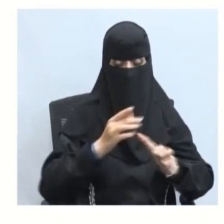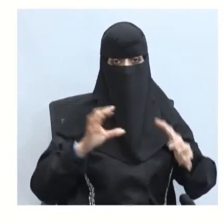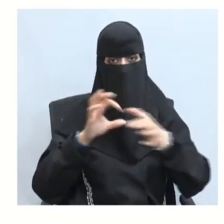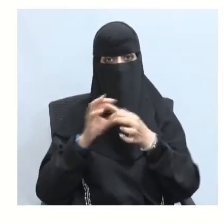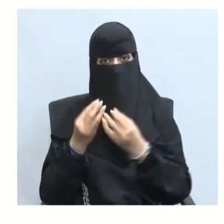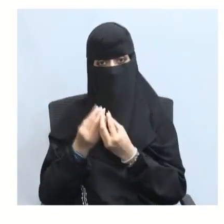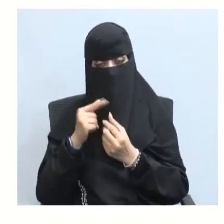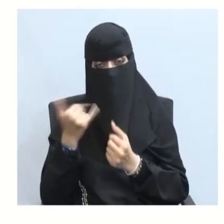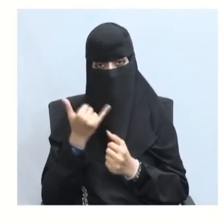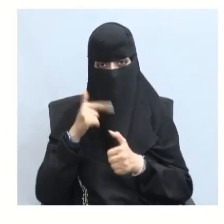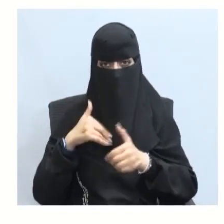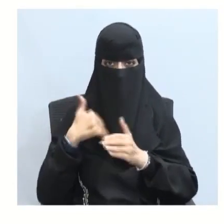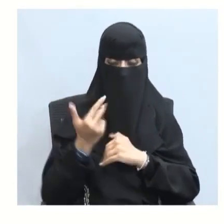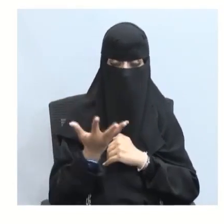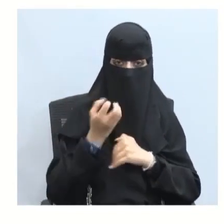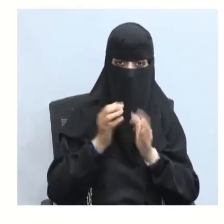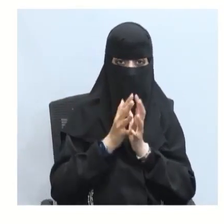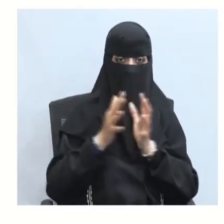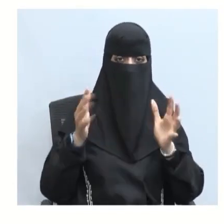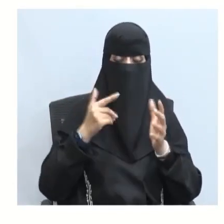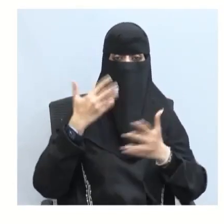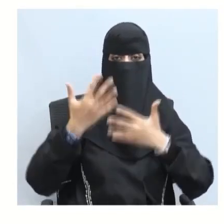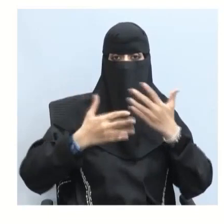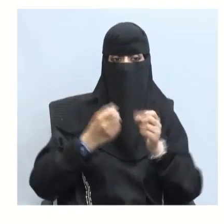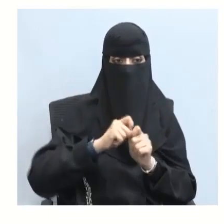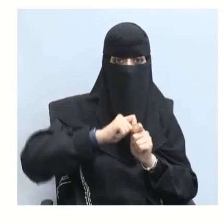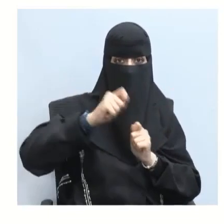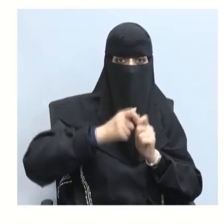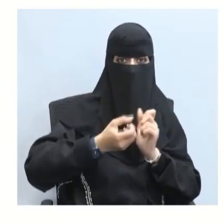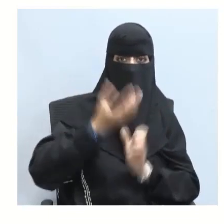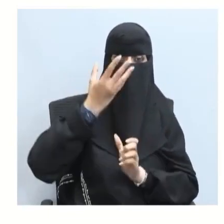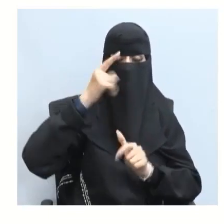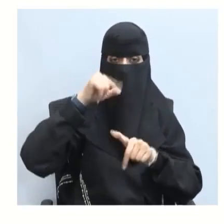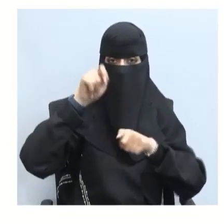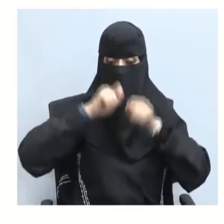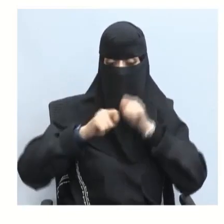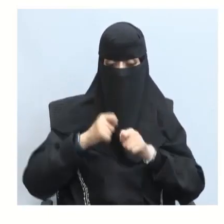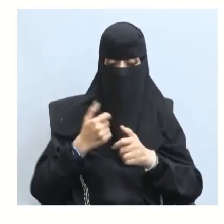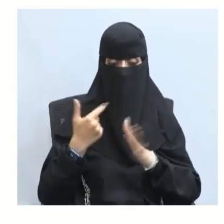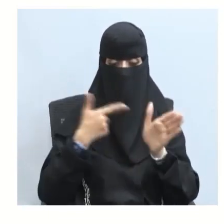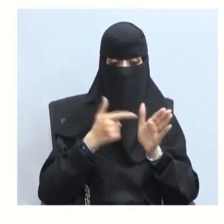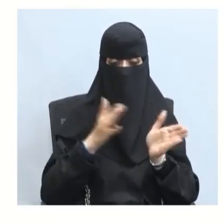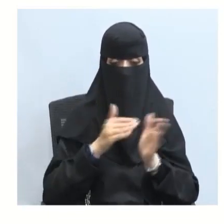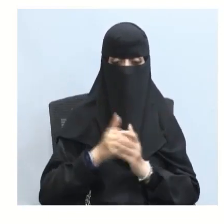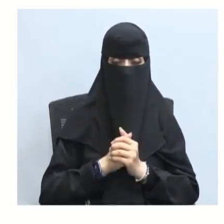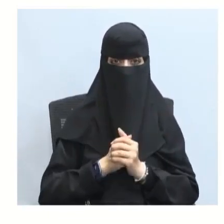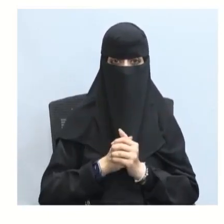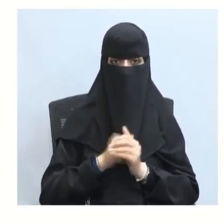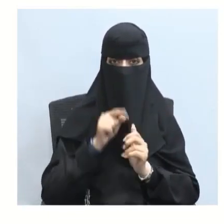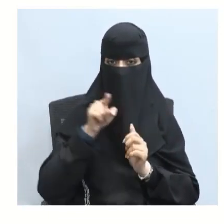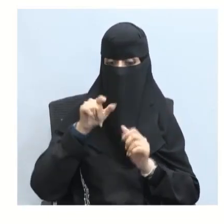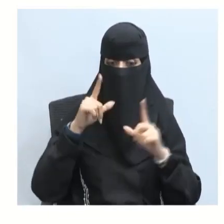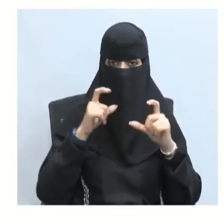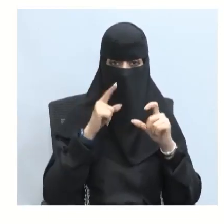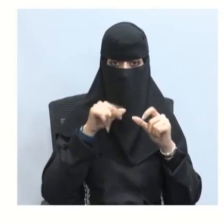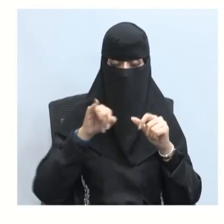بسهوله تنتج كميه كبيره من الطاقه عندما تشتعل تستخدم كوقود لاحظ معي هذه الصوره